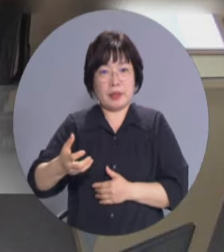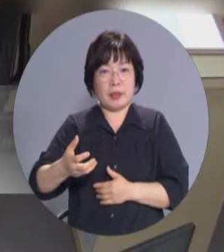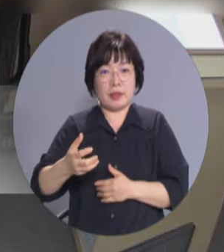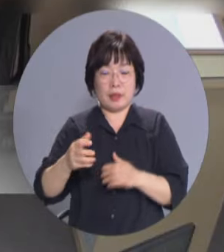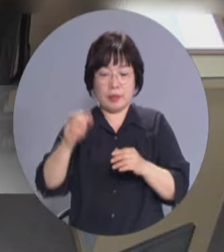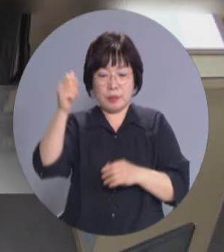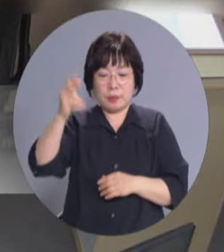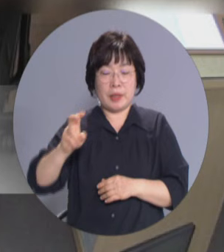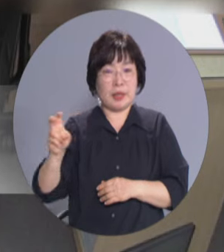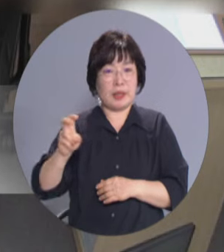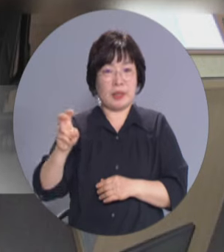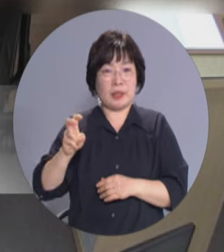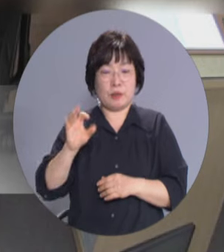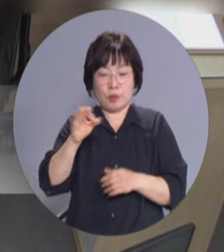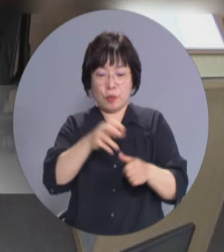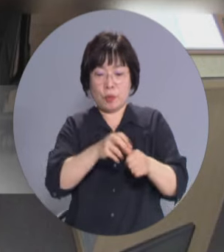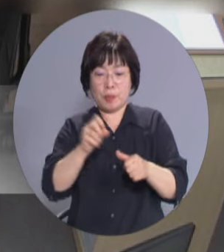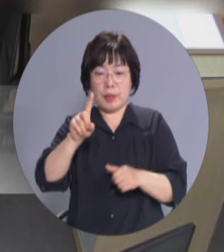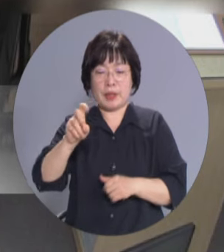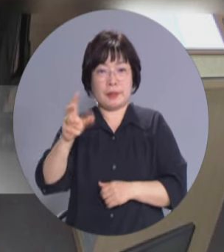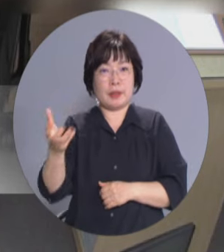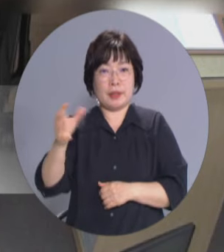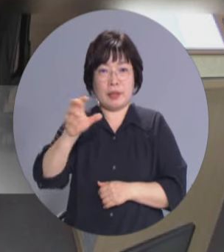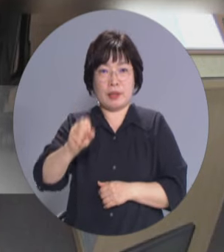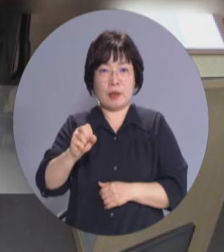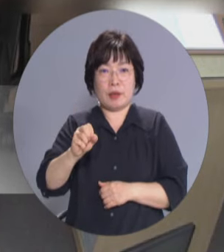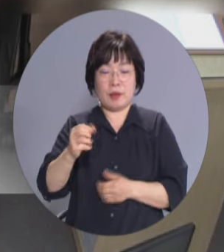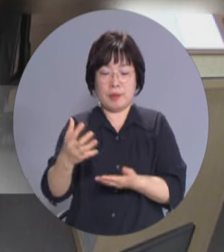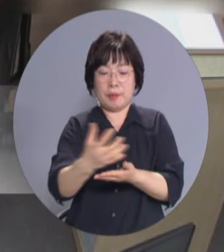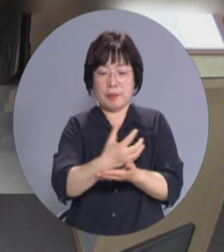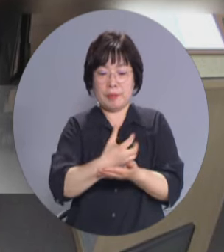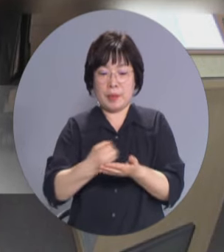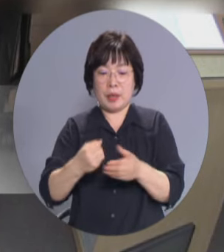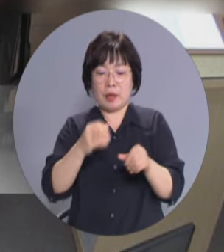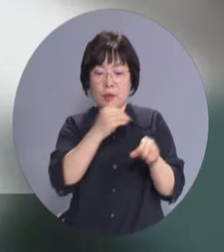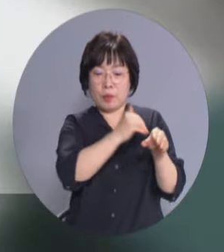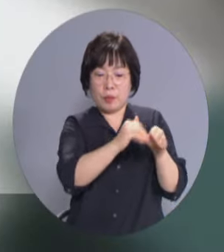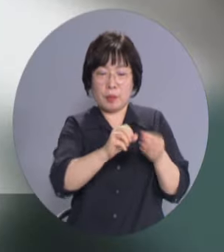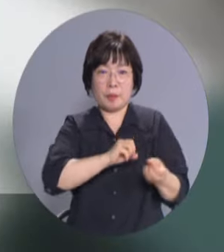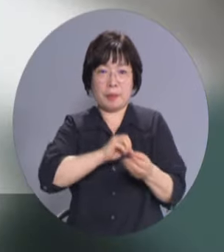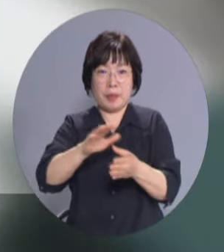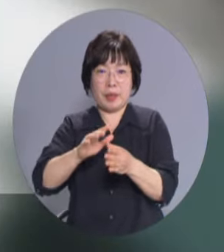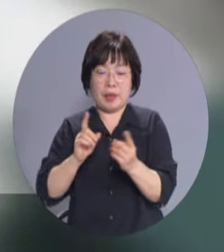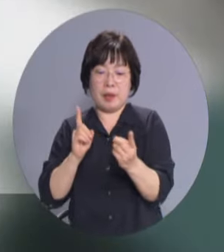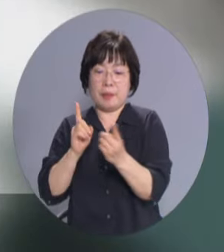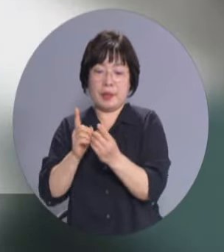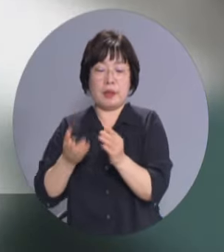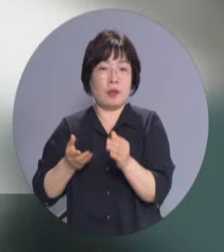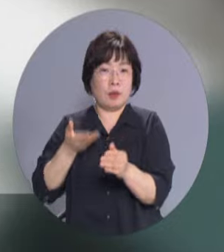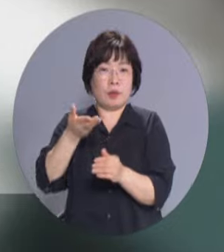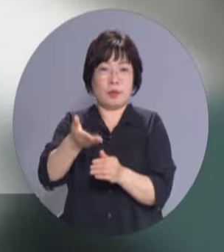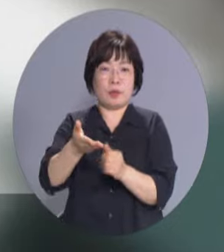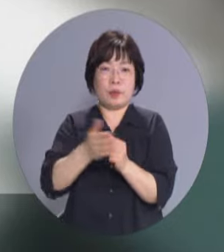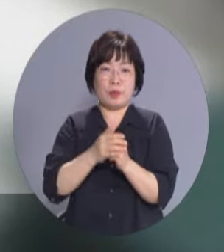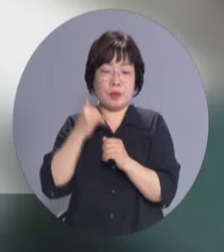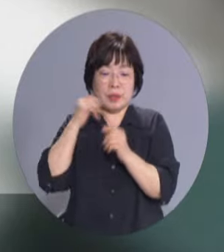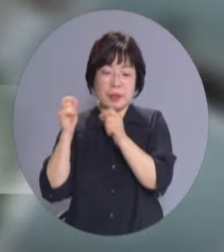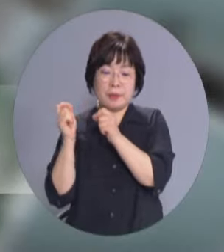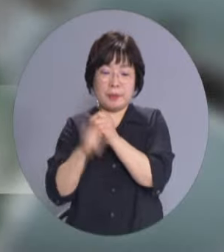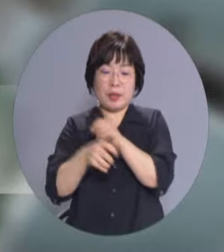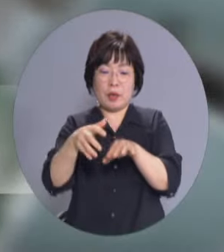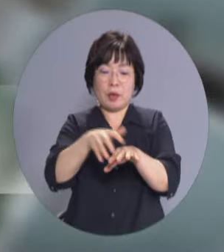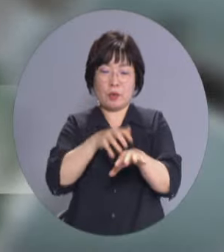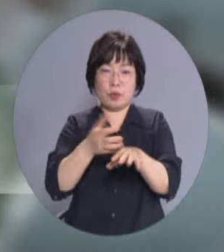20여 차례에 걸쳐 총 11억원 상당의 편취금 이체나 택배 또는 대면 전달의 방식으로 보이스 피싱